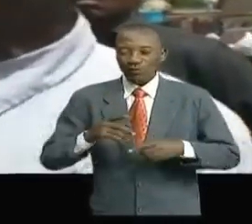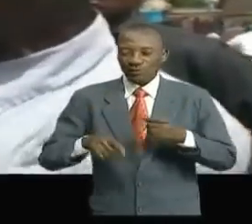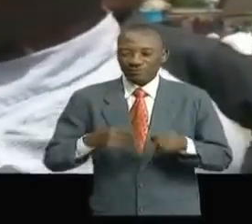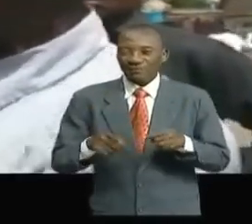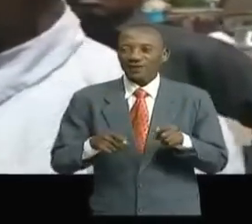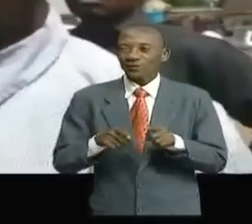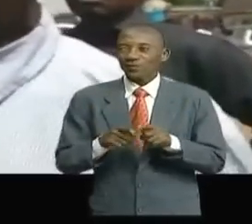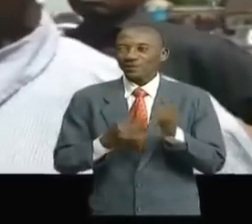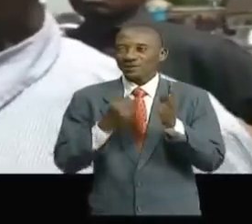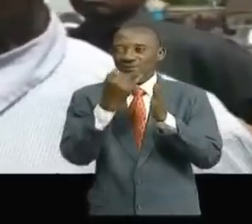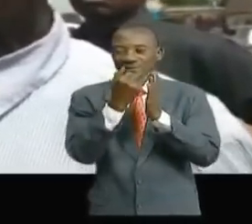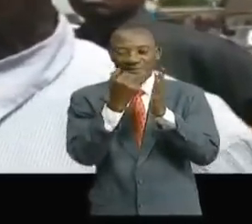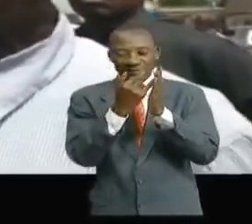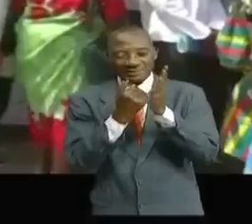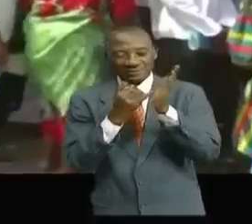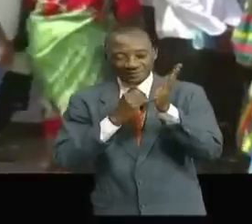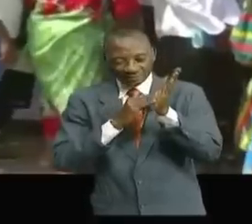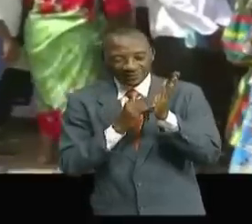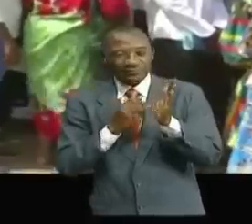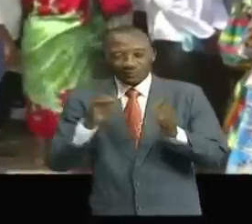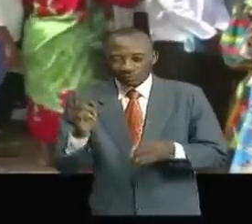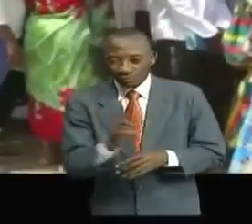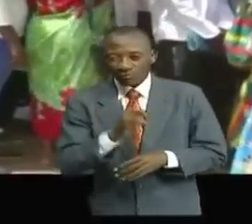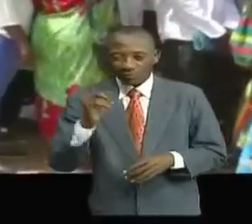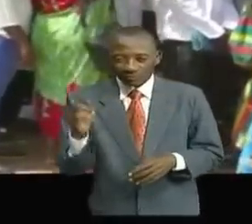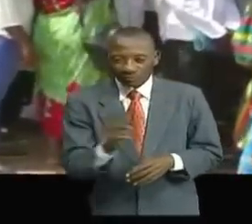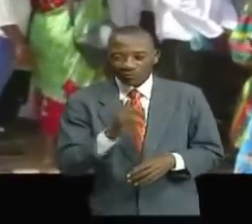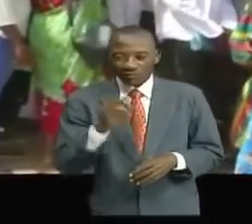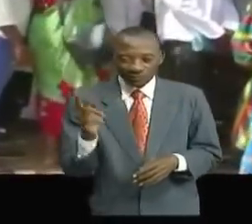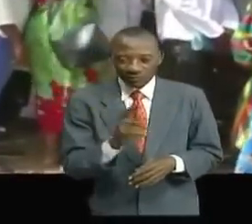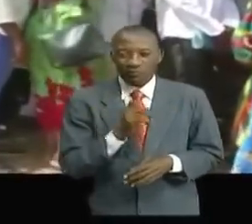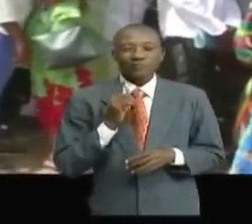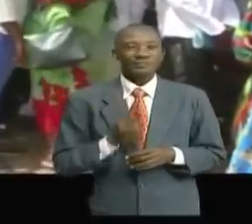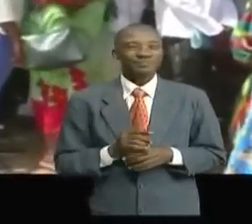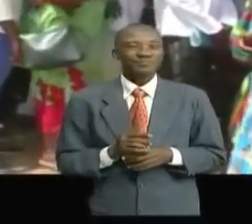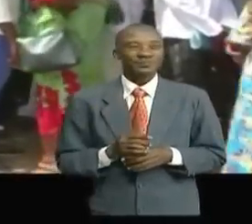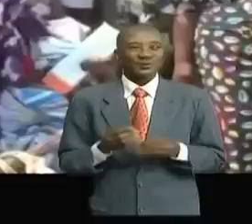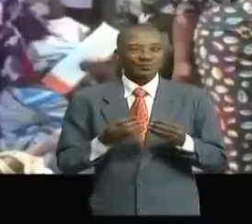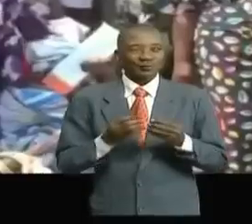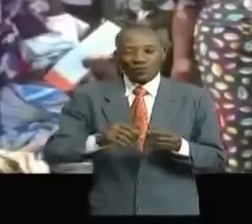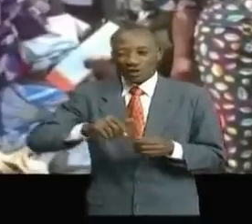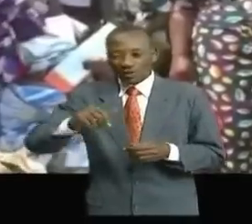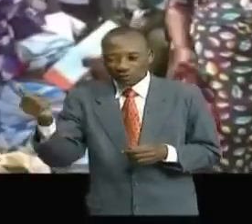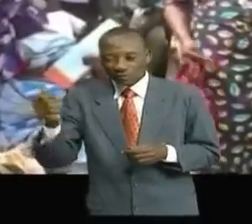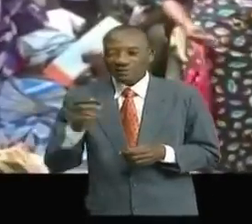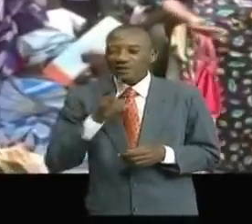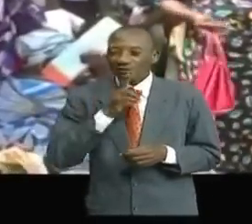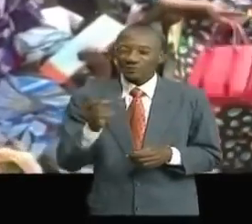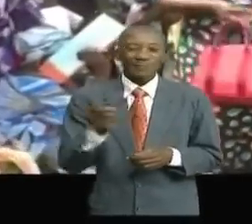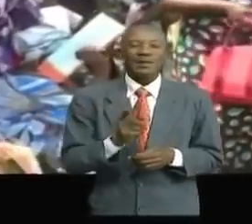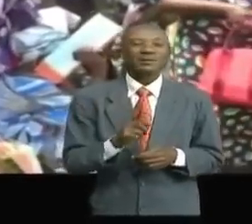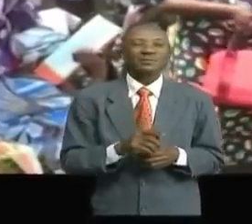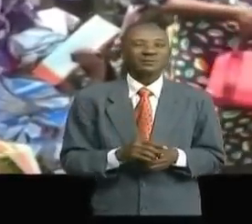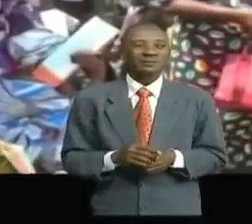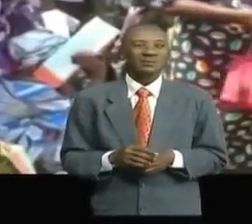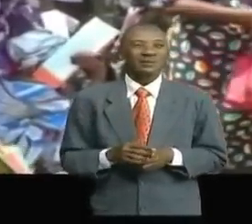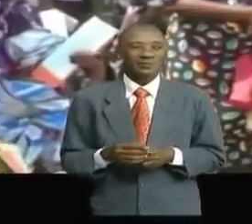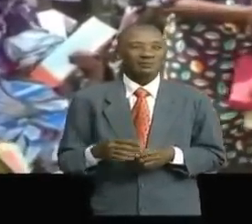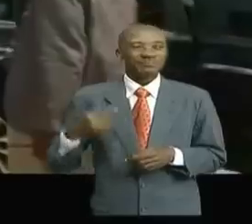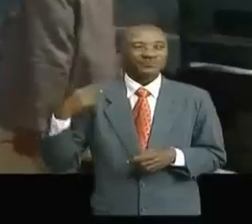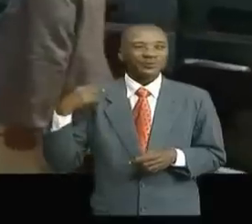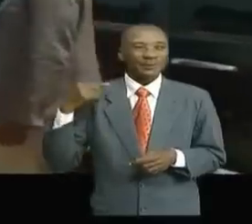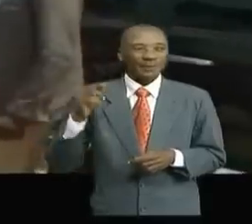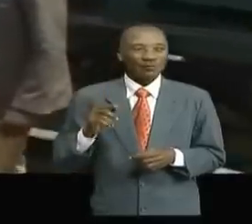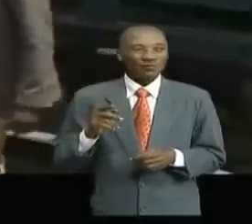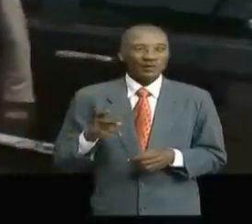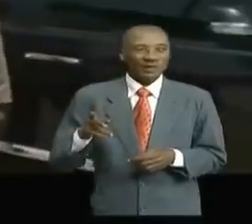de l'argent. Là, ça passe vite. Informé de ces antivaleurs qui risquent de préjudicier certains actifs, le gouverneur de province Patrick